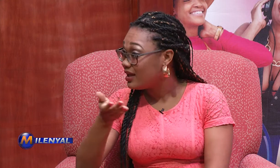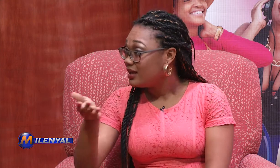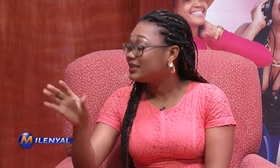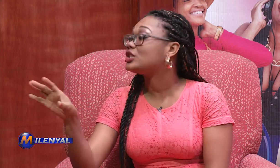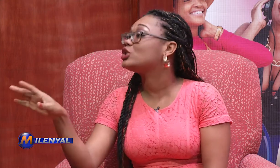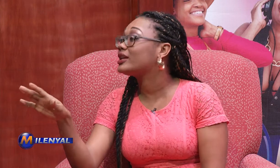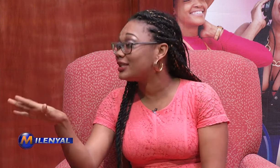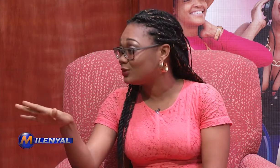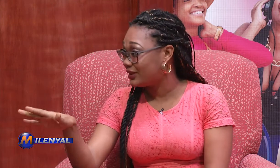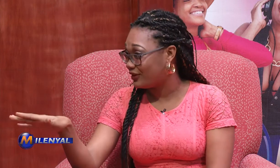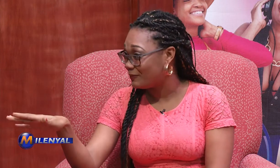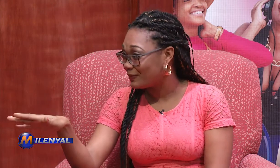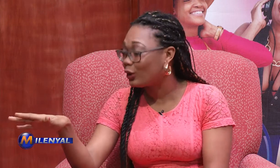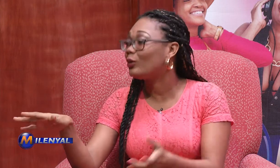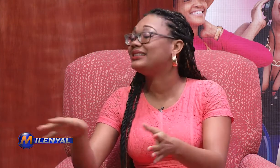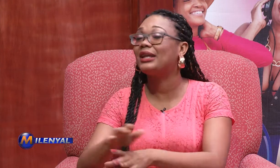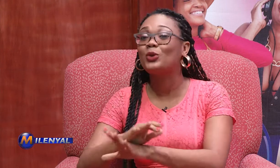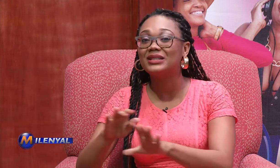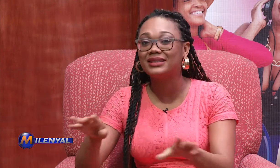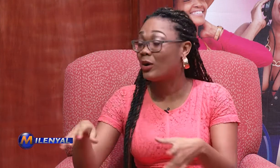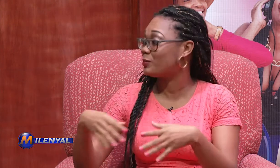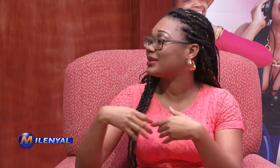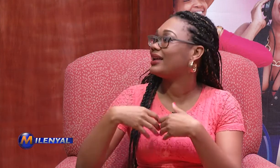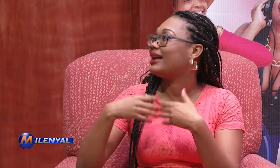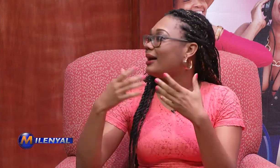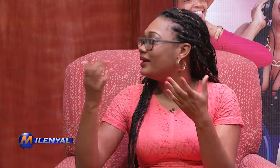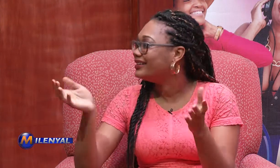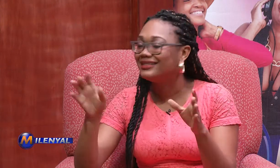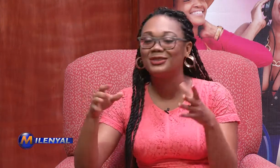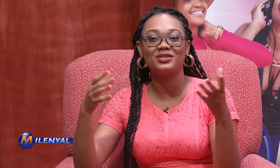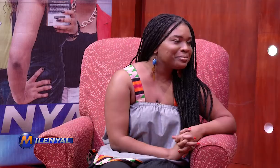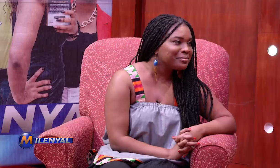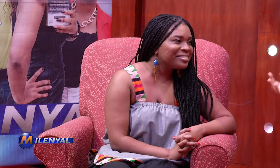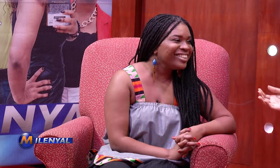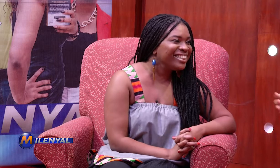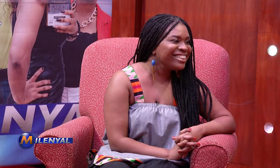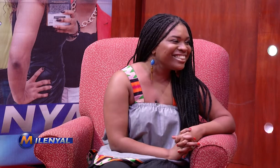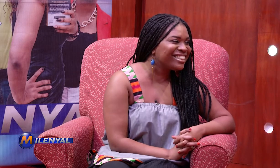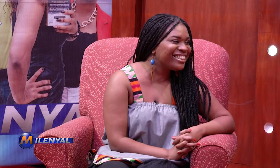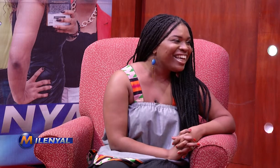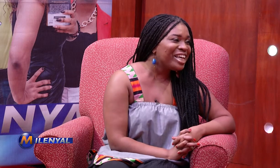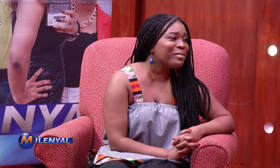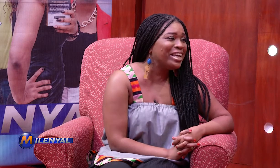voilà. Voilà. C'était la seule sortie que nous avons fait. Donc, on était tout le temps. Moi, je pensais qu'on allait à la mer et tout ça et tout ça.